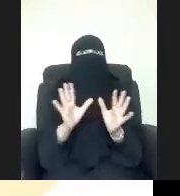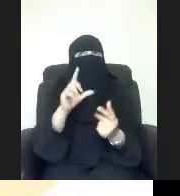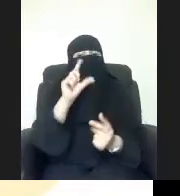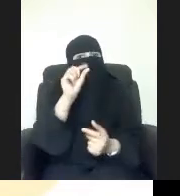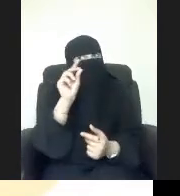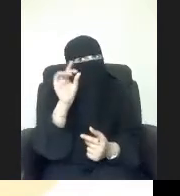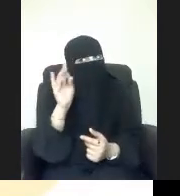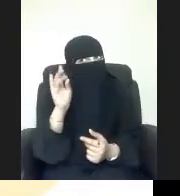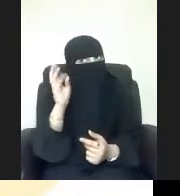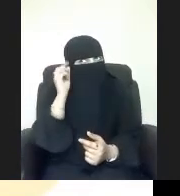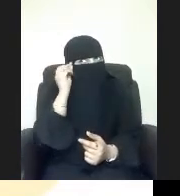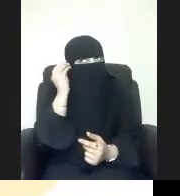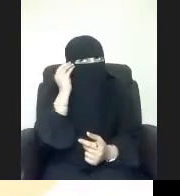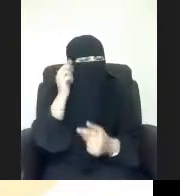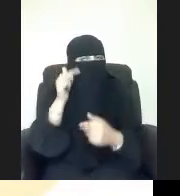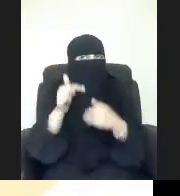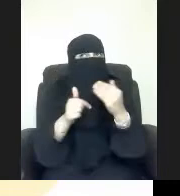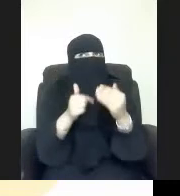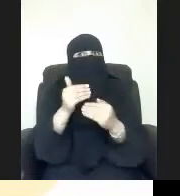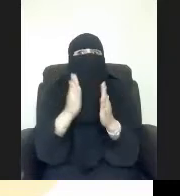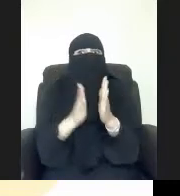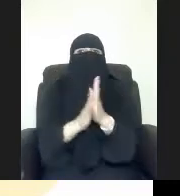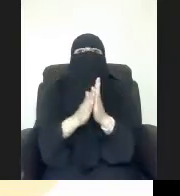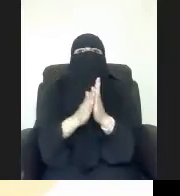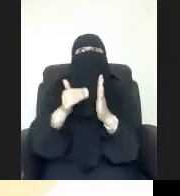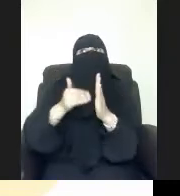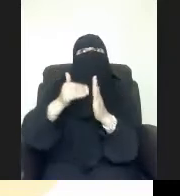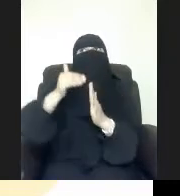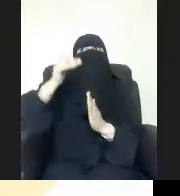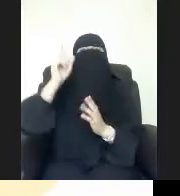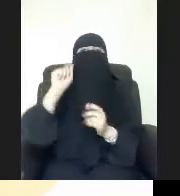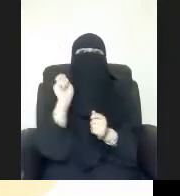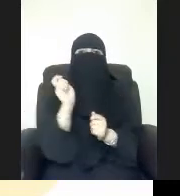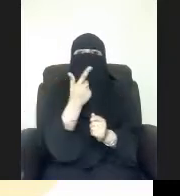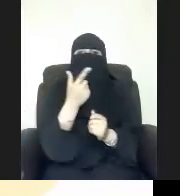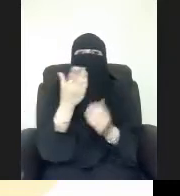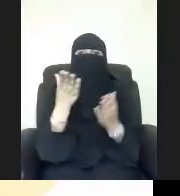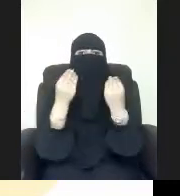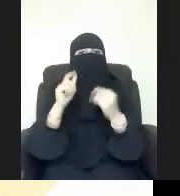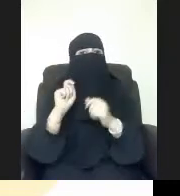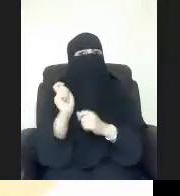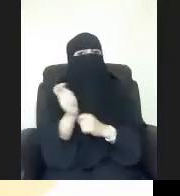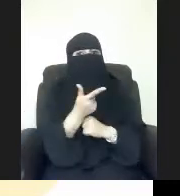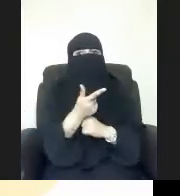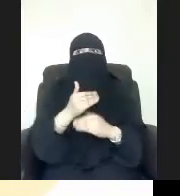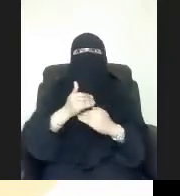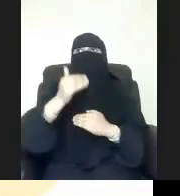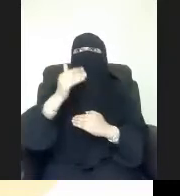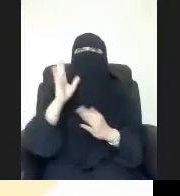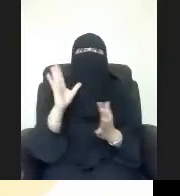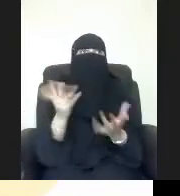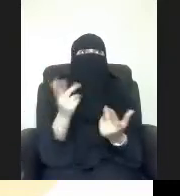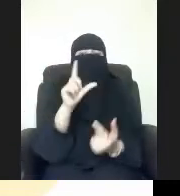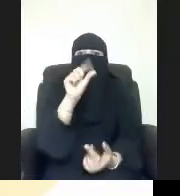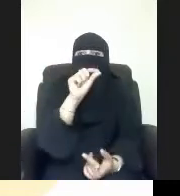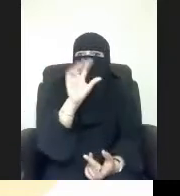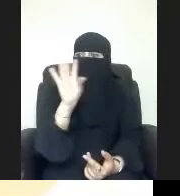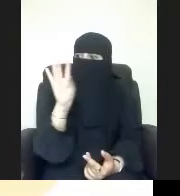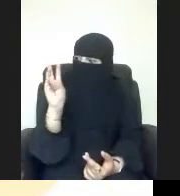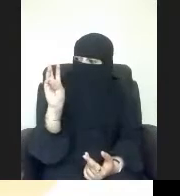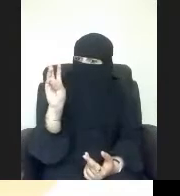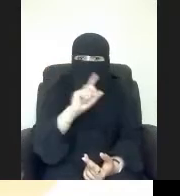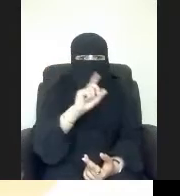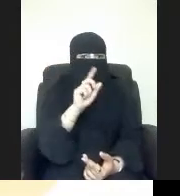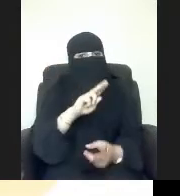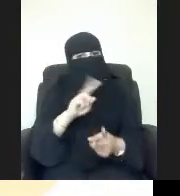ويتيح للطلاب أيضا التعلم بسرعة حسب قدراتهم. ممكن أني أستطيع يعني لو